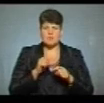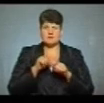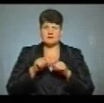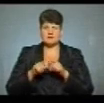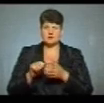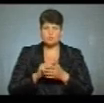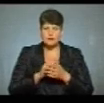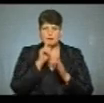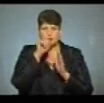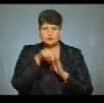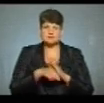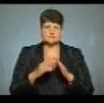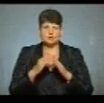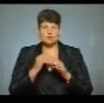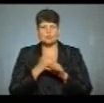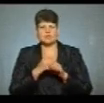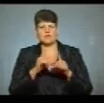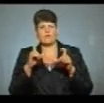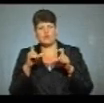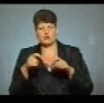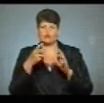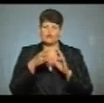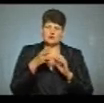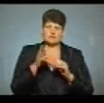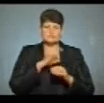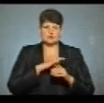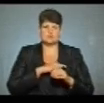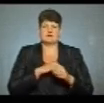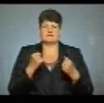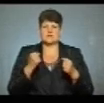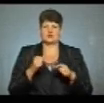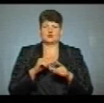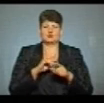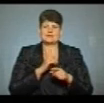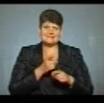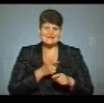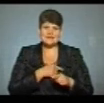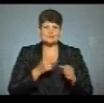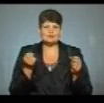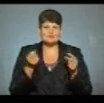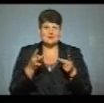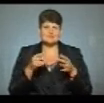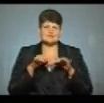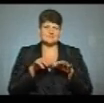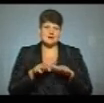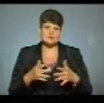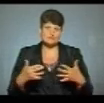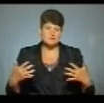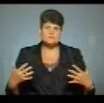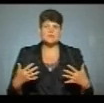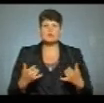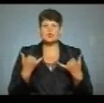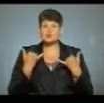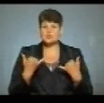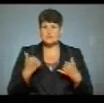до житла, робити фото і відеозаписи, застосовувати фізичну силу, спецзасоби і вогнепальну зброю, каже Дмитро Гуртовський.